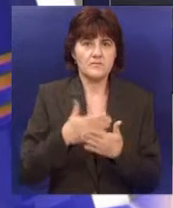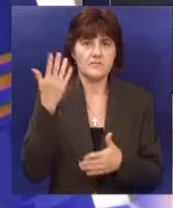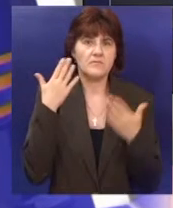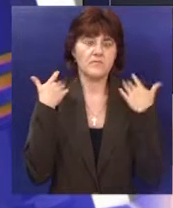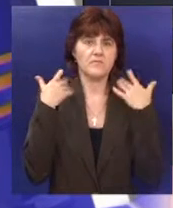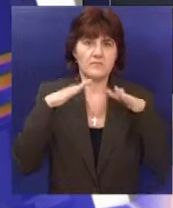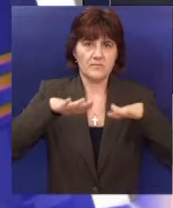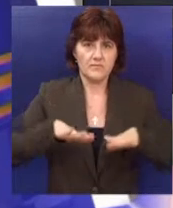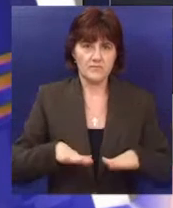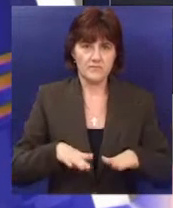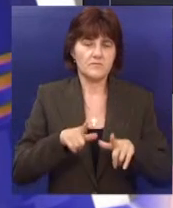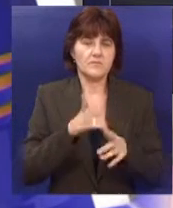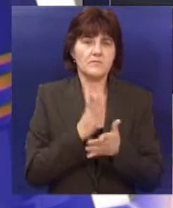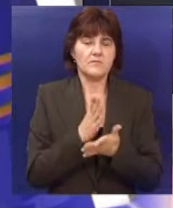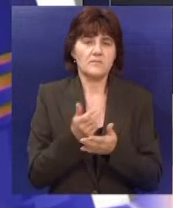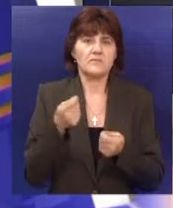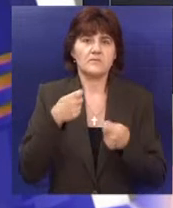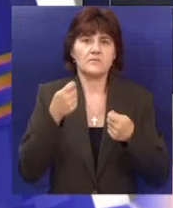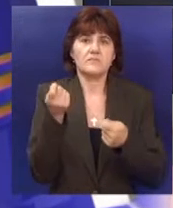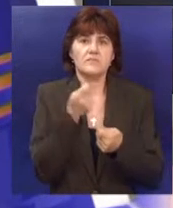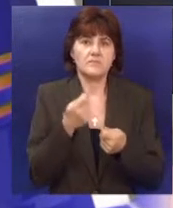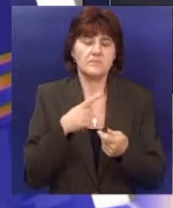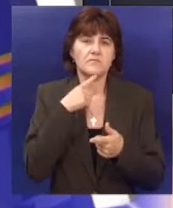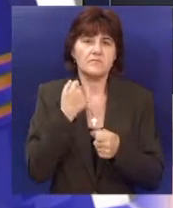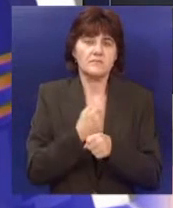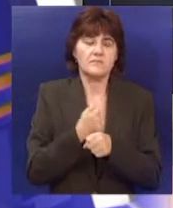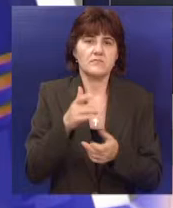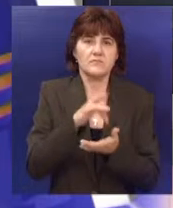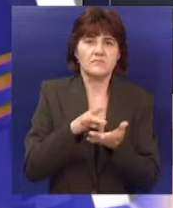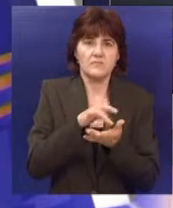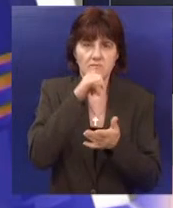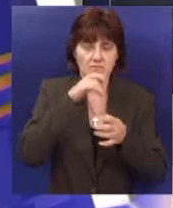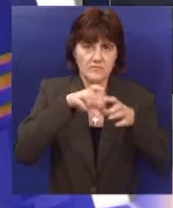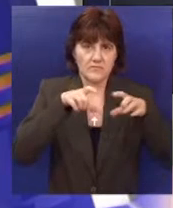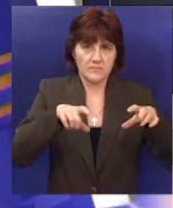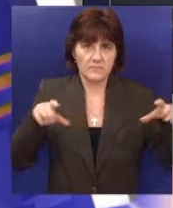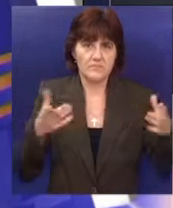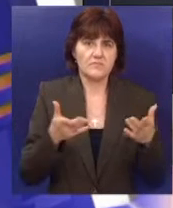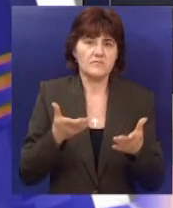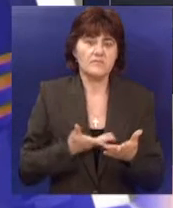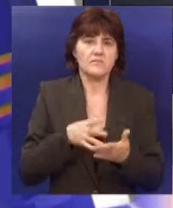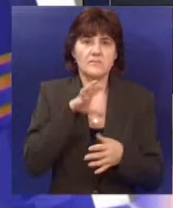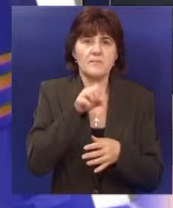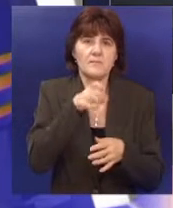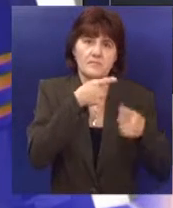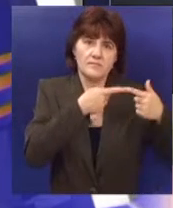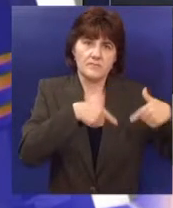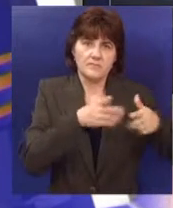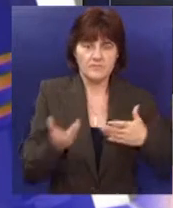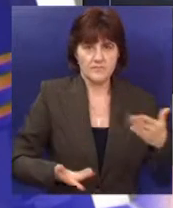oplemenjivanje gradskog parka. U planu je izgradnja jezera, a bit će izgrađen i zatvoreni prostor za puštanje i kontrolisano kretanje